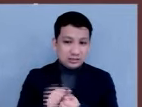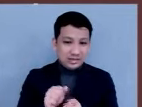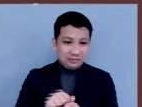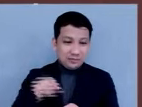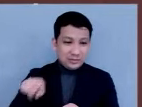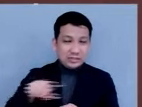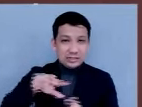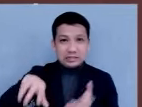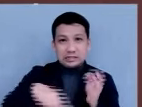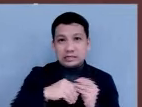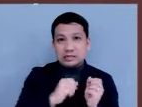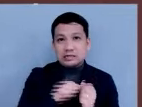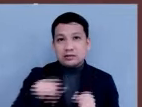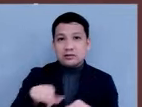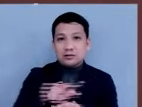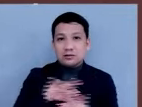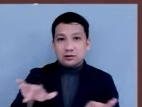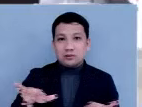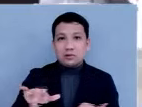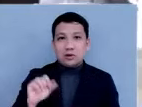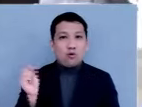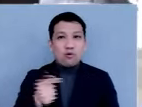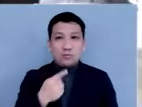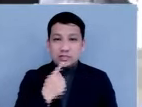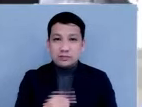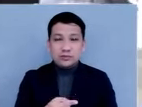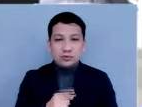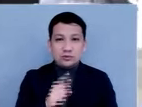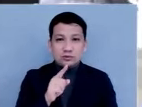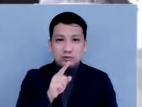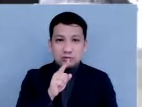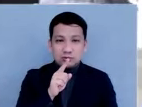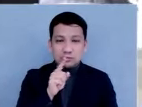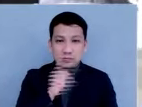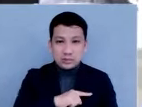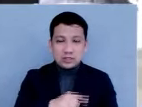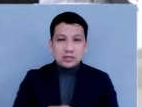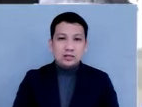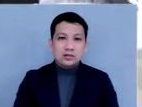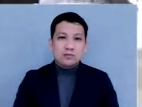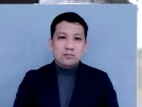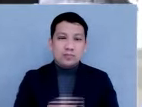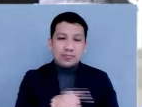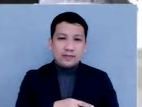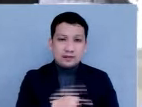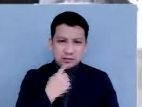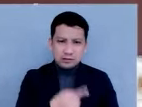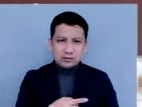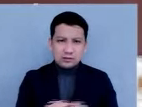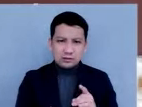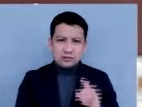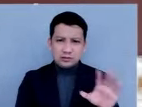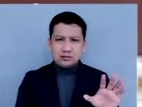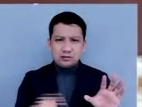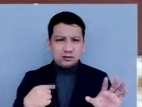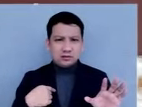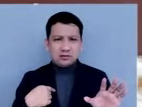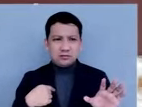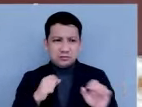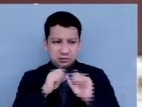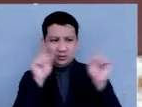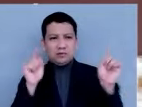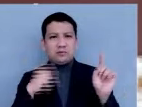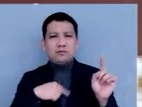na walang katotohanan naman. Sa isa namang pahayag, sinabi ni De Lima na hindi na niya ikinagulat